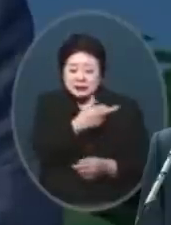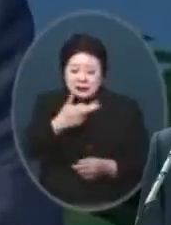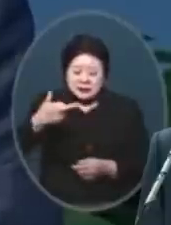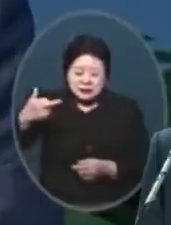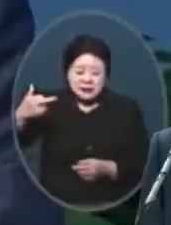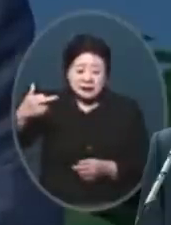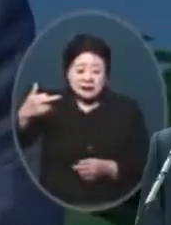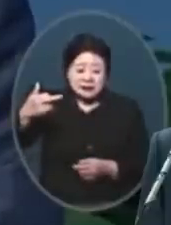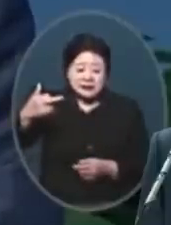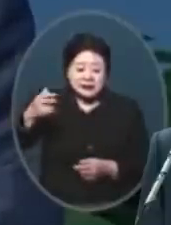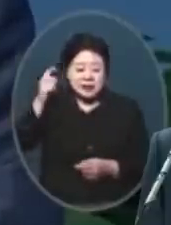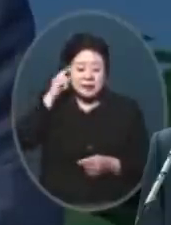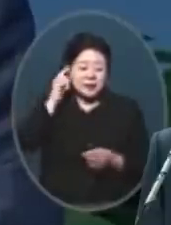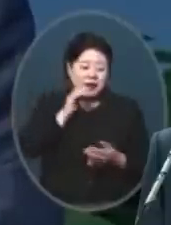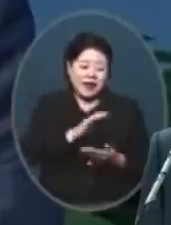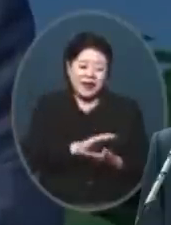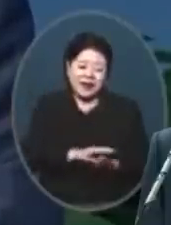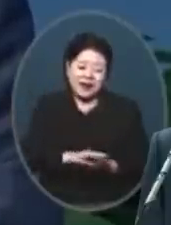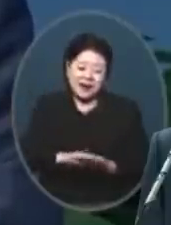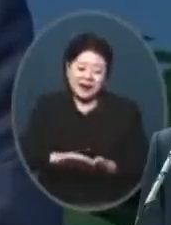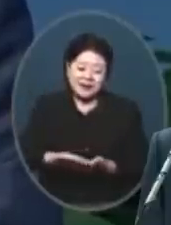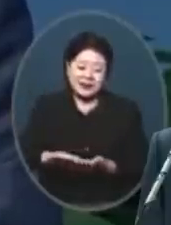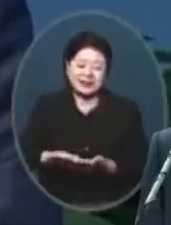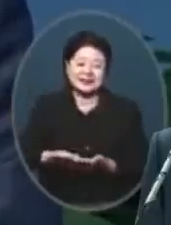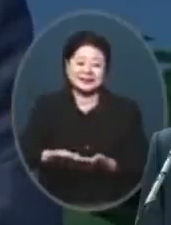큰 평안이